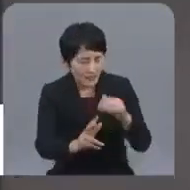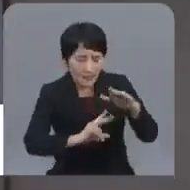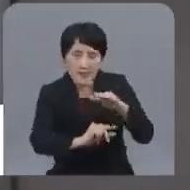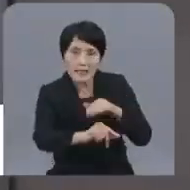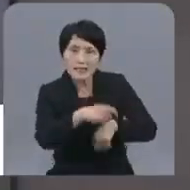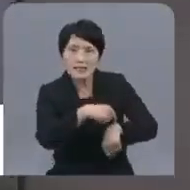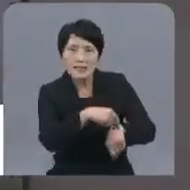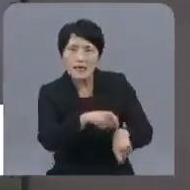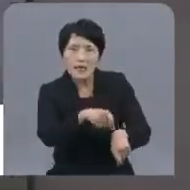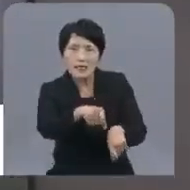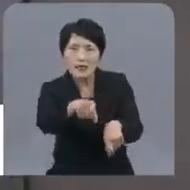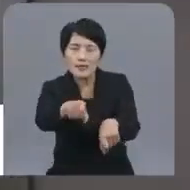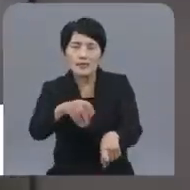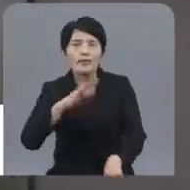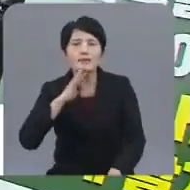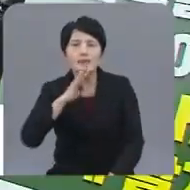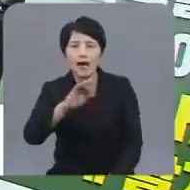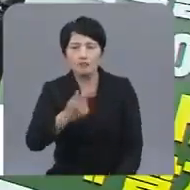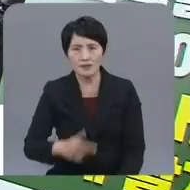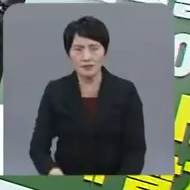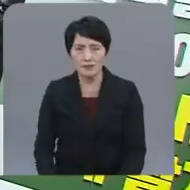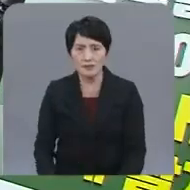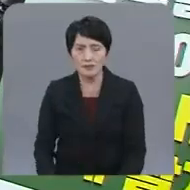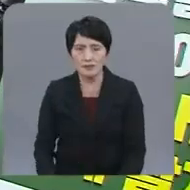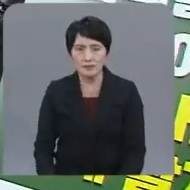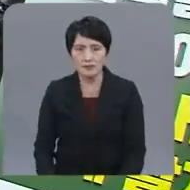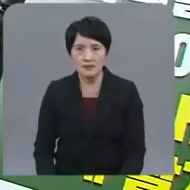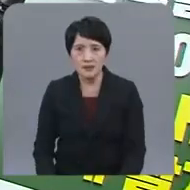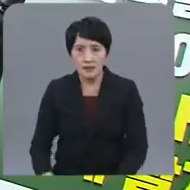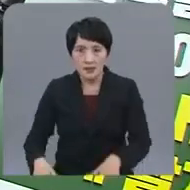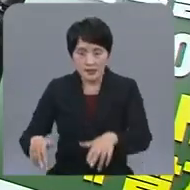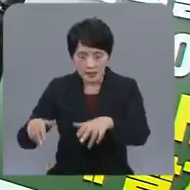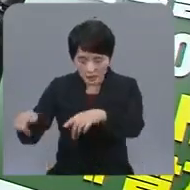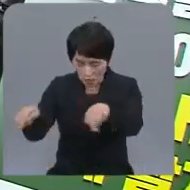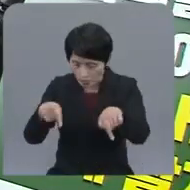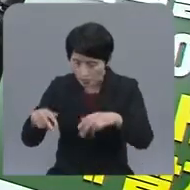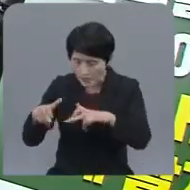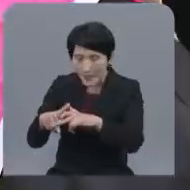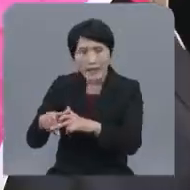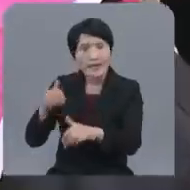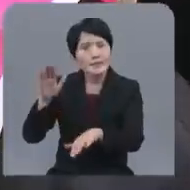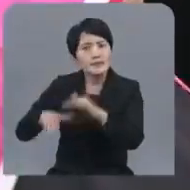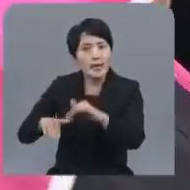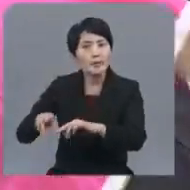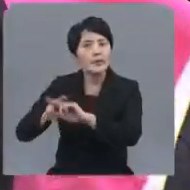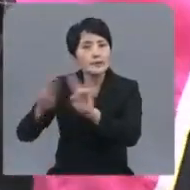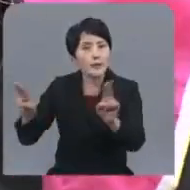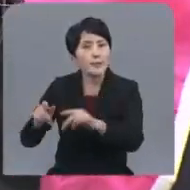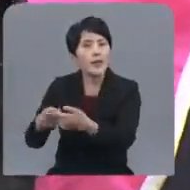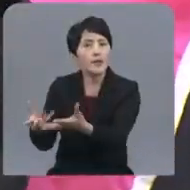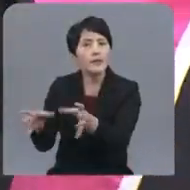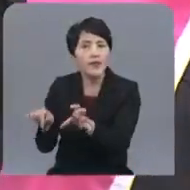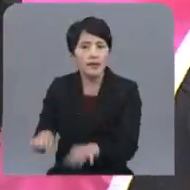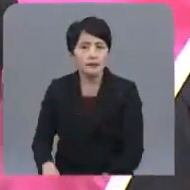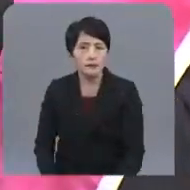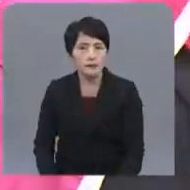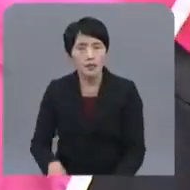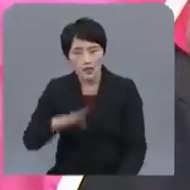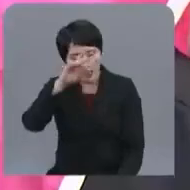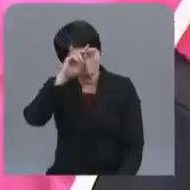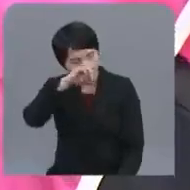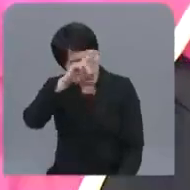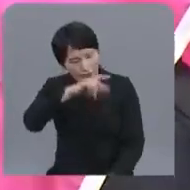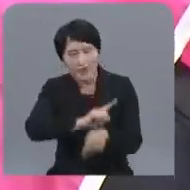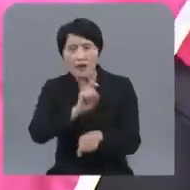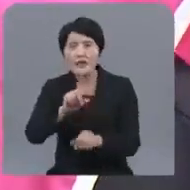und nahm sie nun nach 62 Tagen wieder auf nach einer Pressekonferenz am Donnerstagvormittag an einem Bahnsteig des